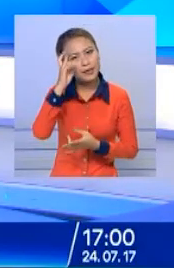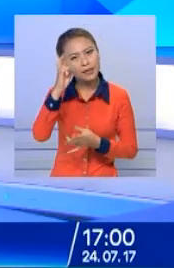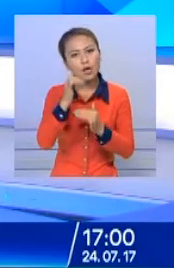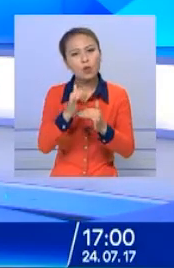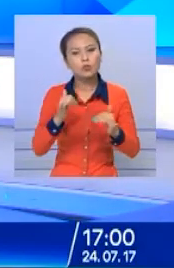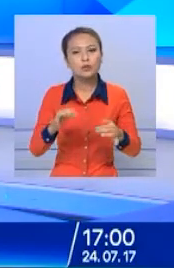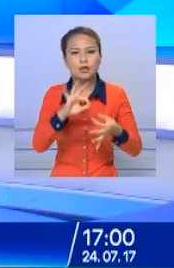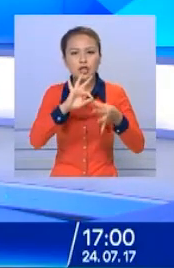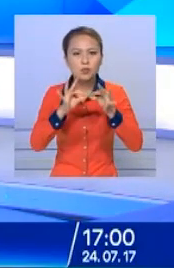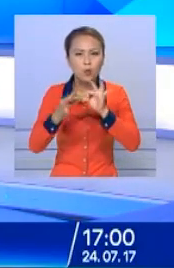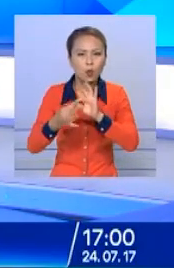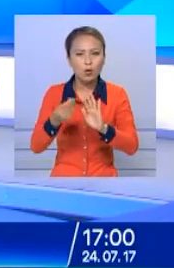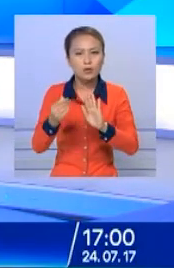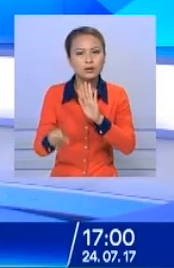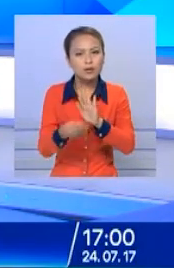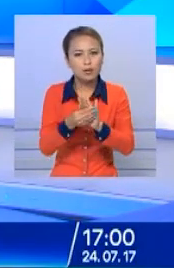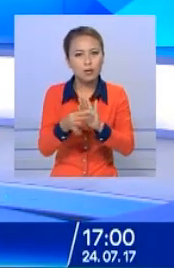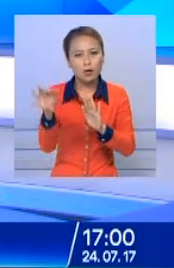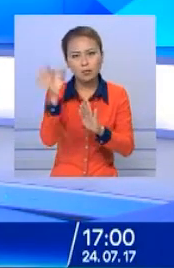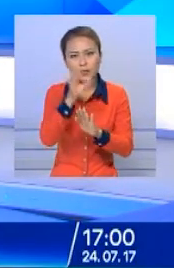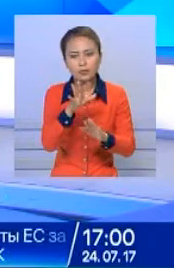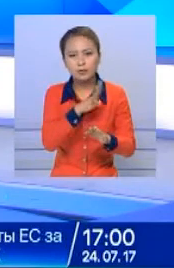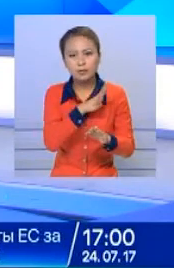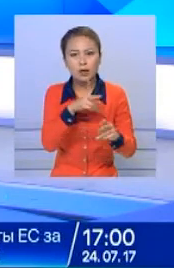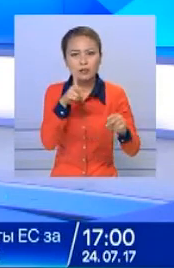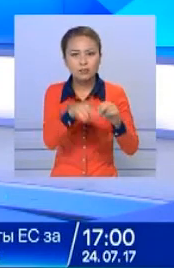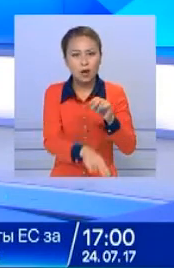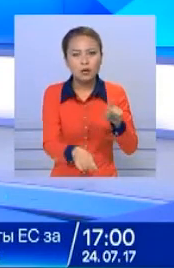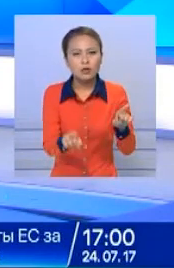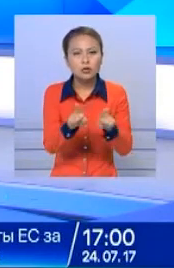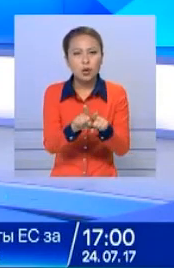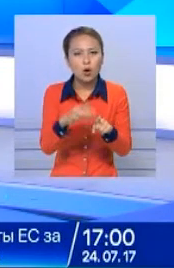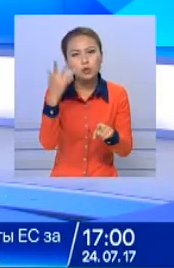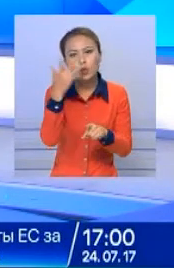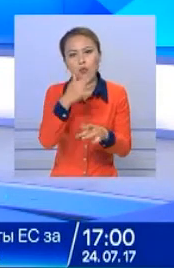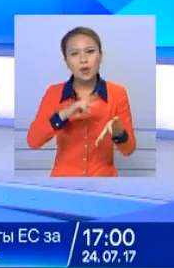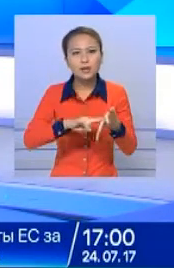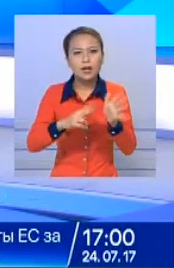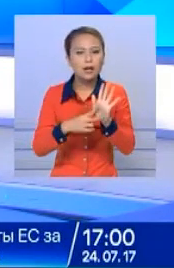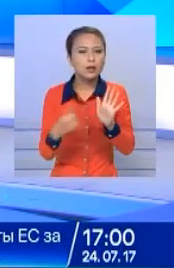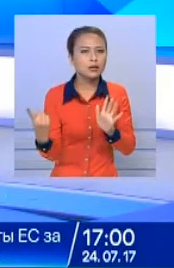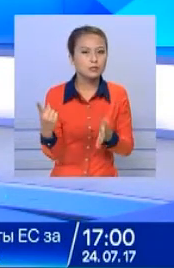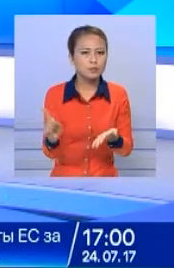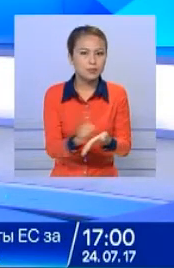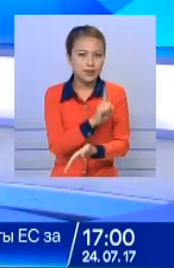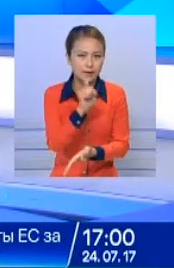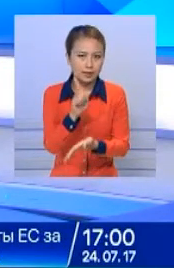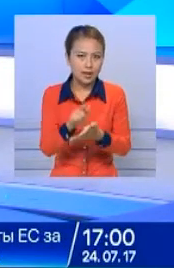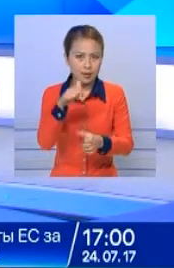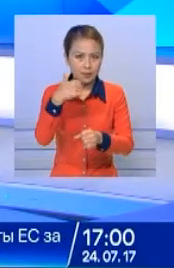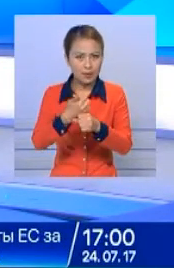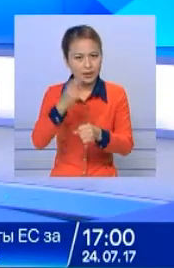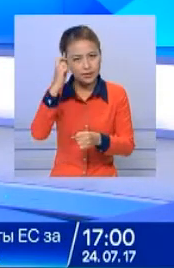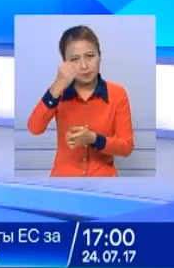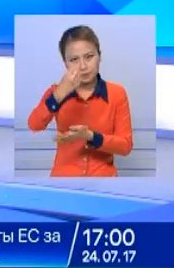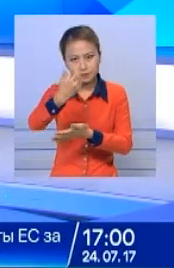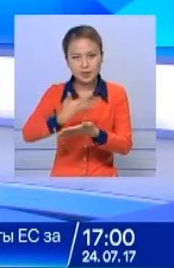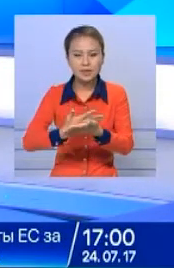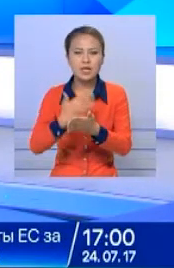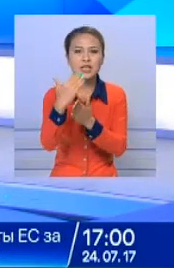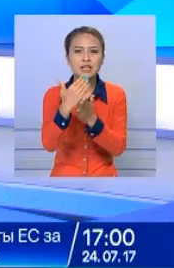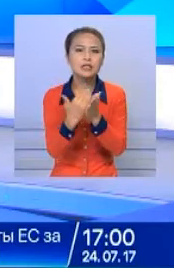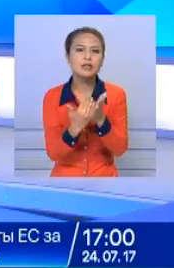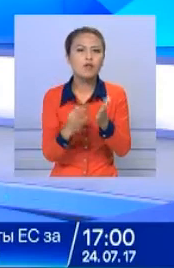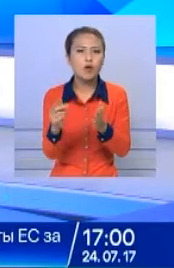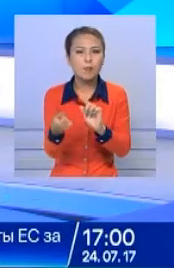дамуын тежейтін жемқорлықтың тамырына балта шабу ұлт жоспарындағы алғашқы міндеттердің бірі. Елбасының 5 институционалдық